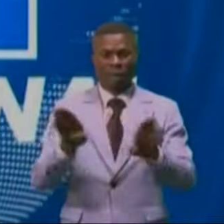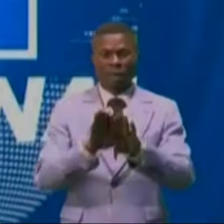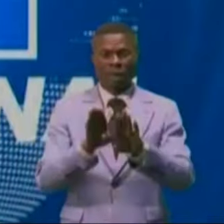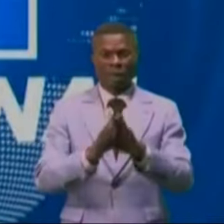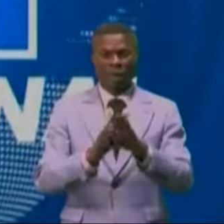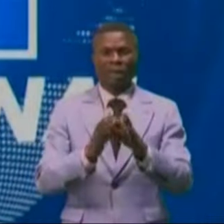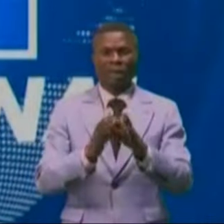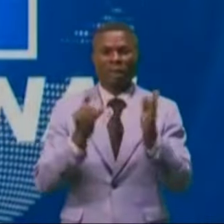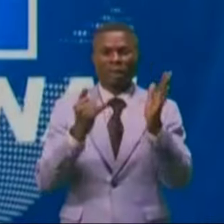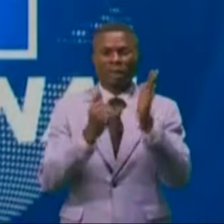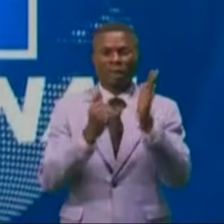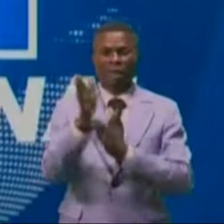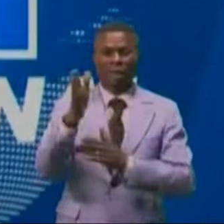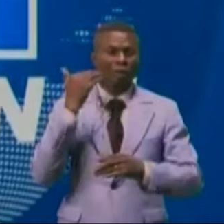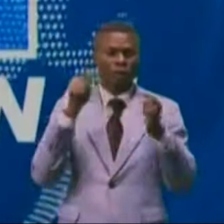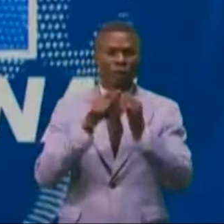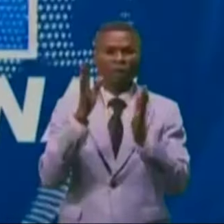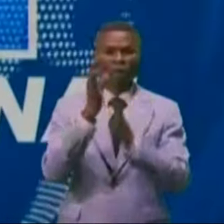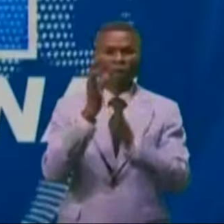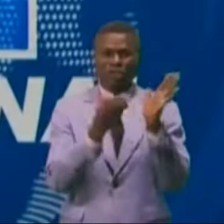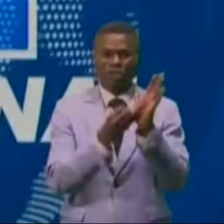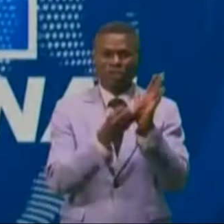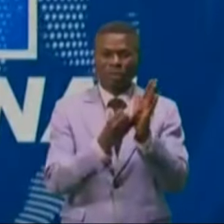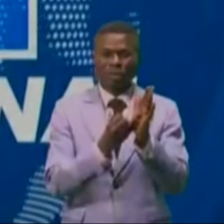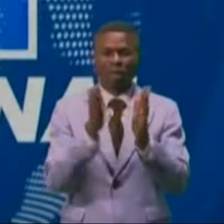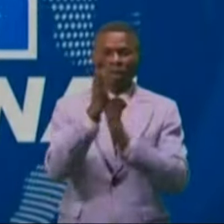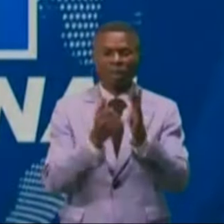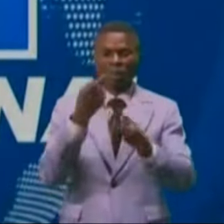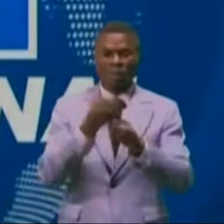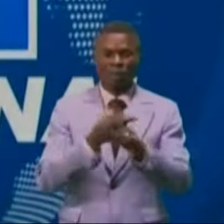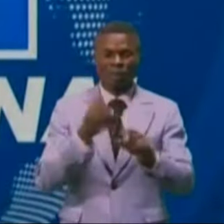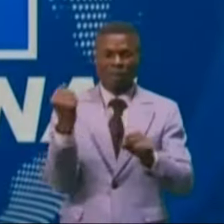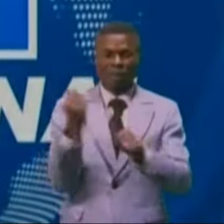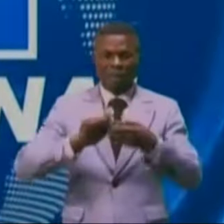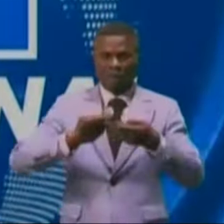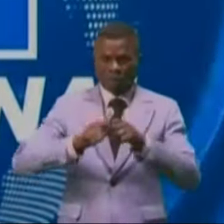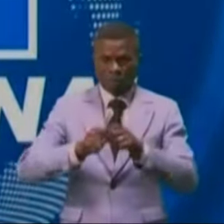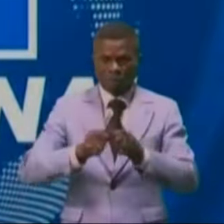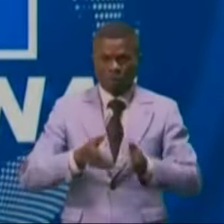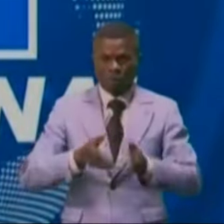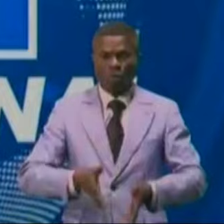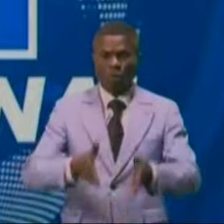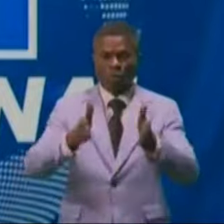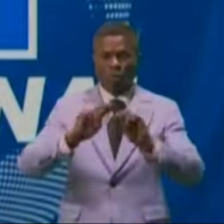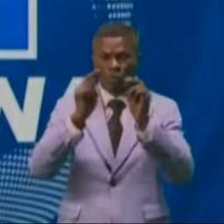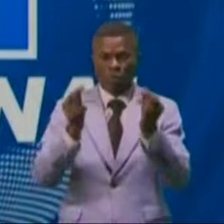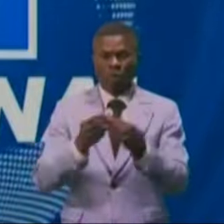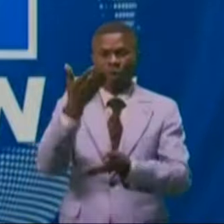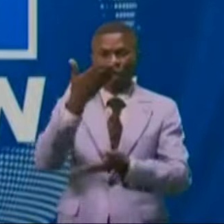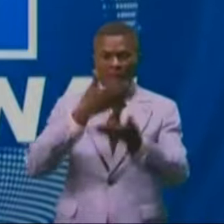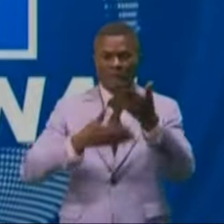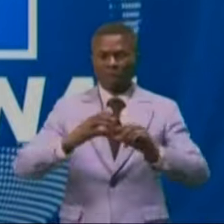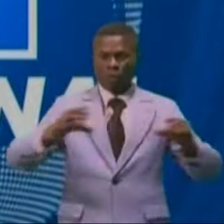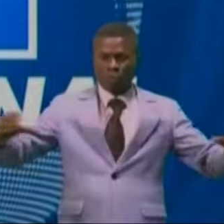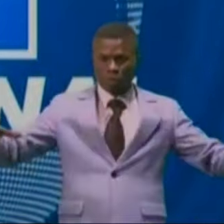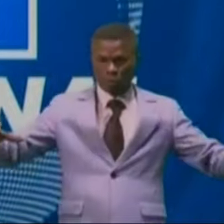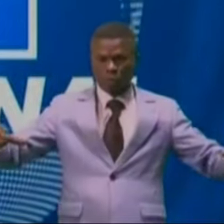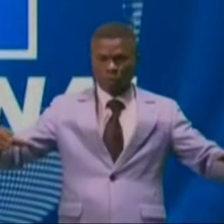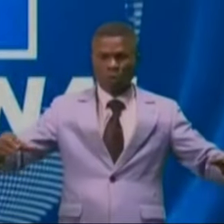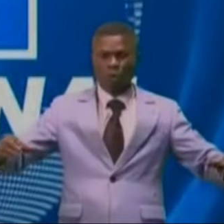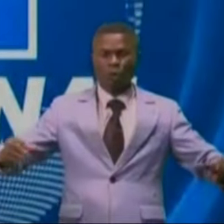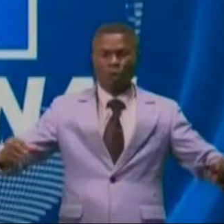juin au dimanche 16 juin 2024 suite aux travaux de maintenance du réseau et remplacement de déplacement de la